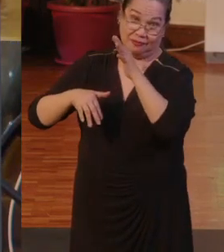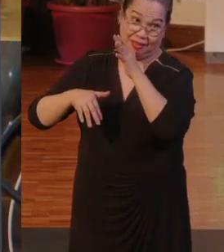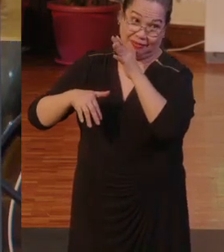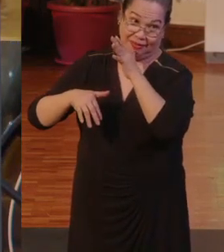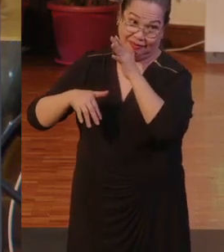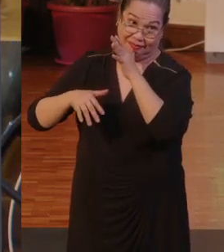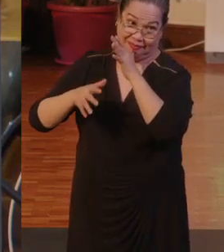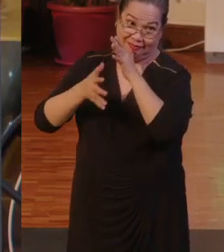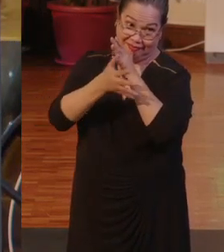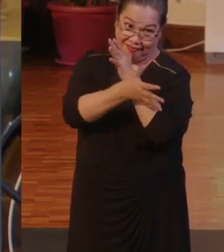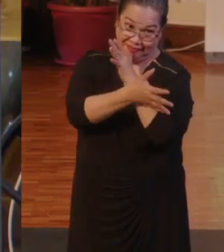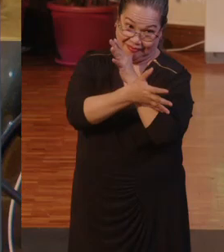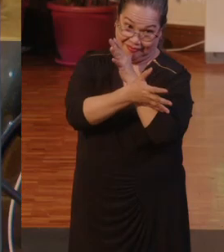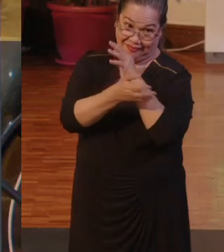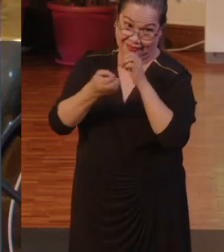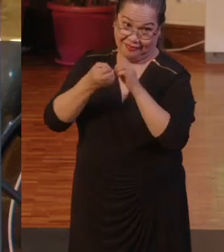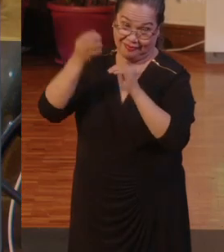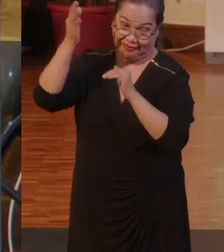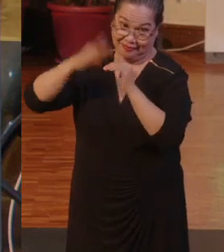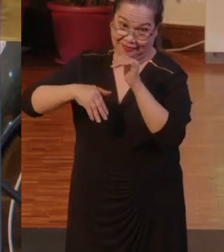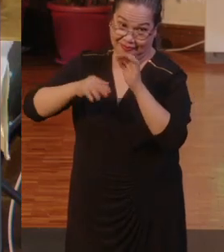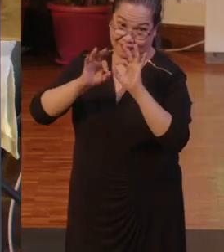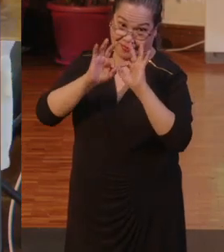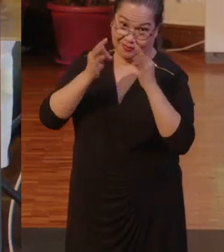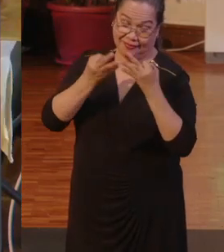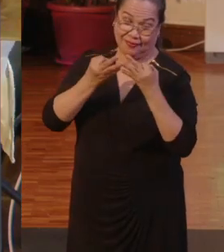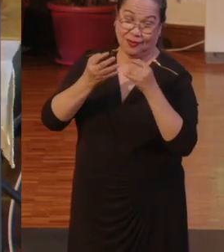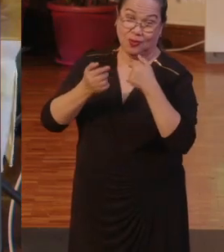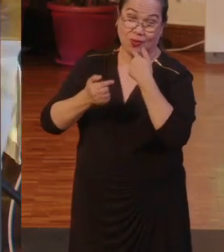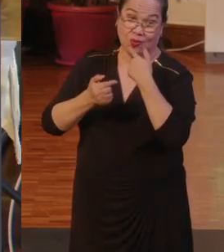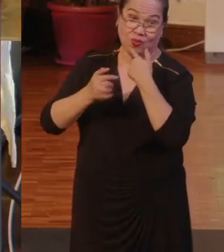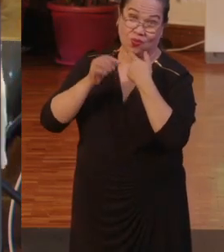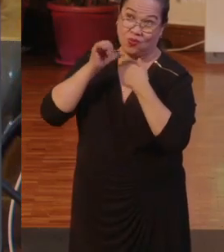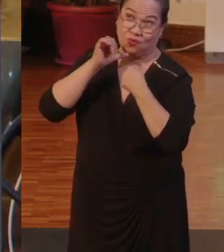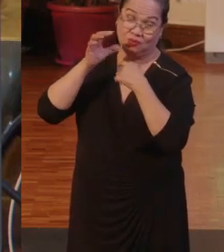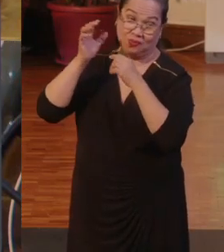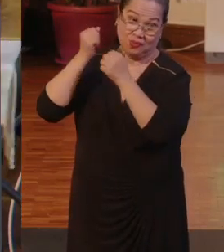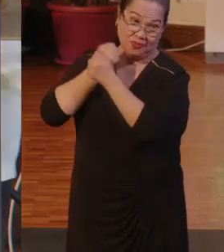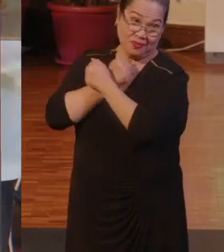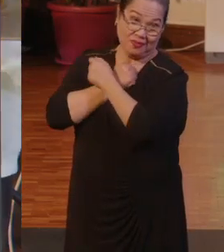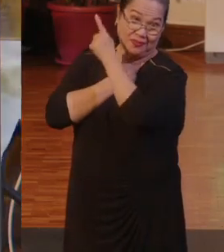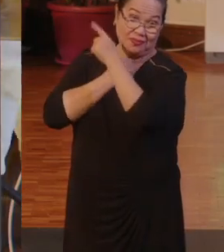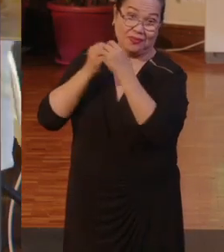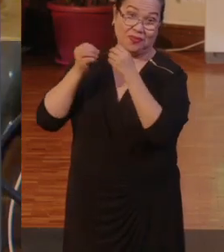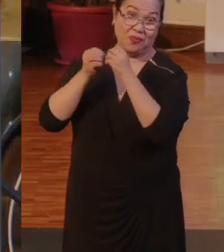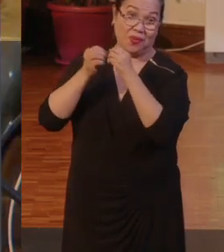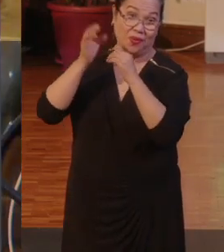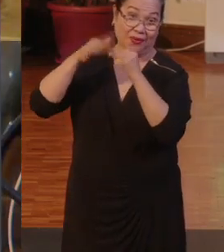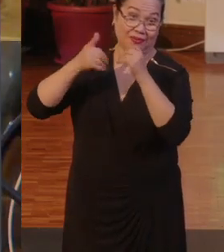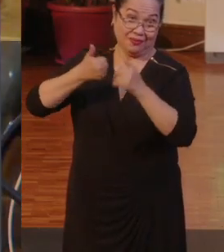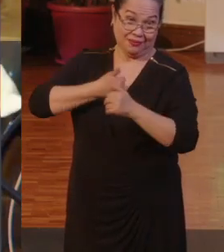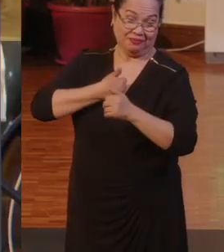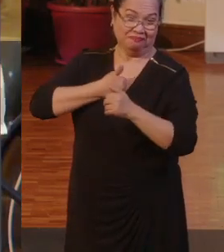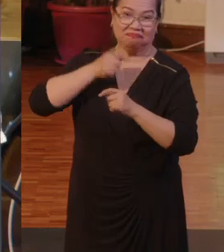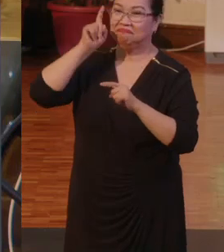Ating purihin siya sa ating puso at isip, sa salmo at